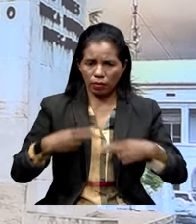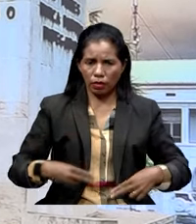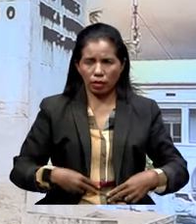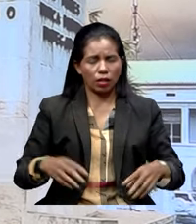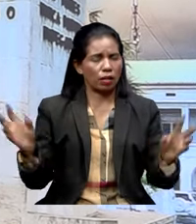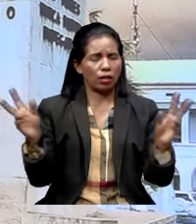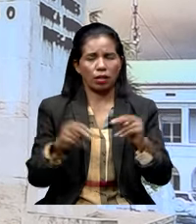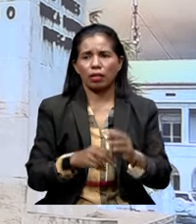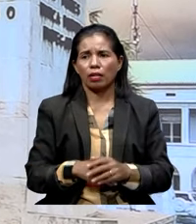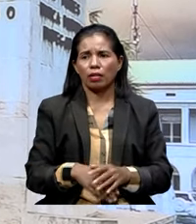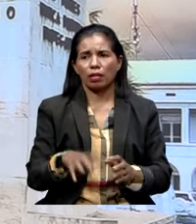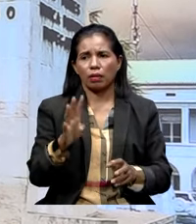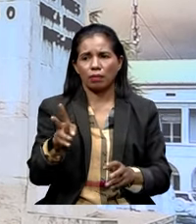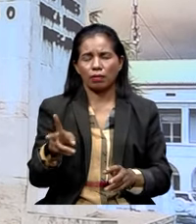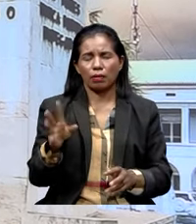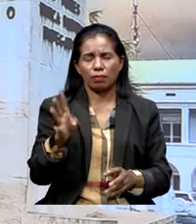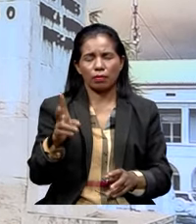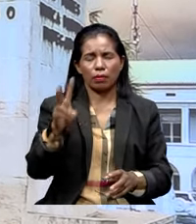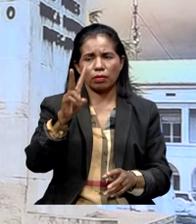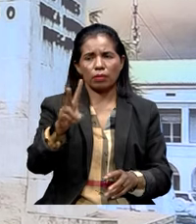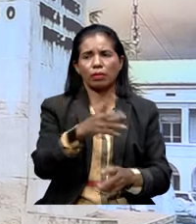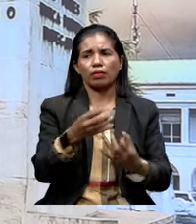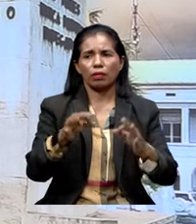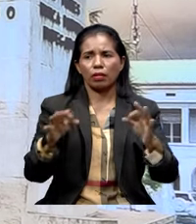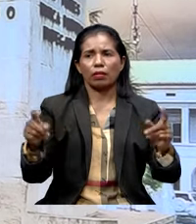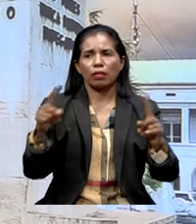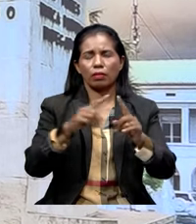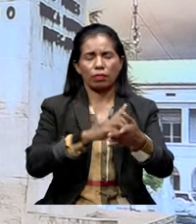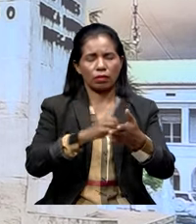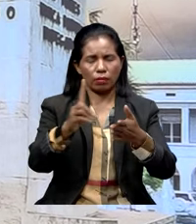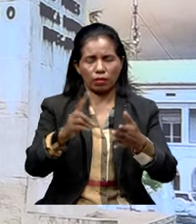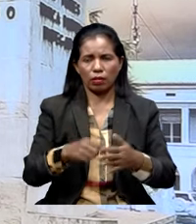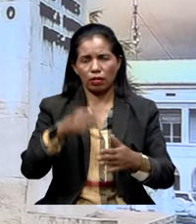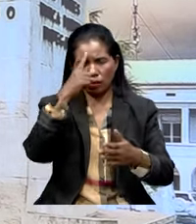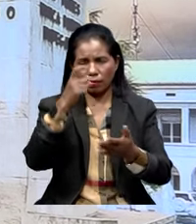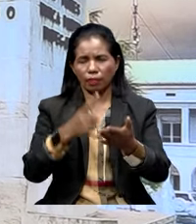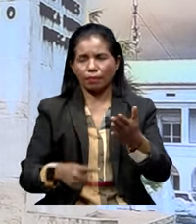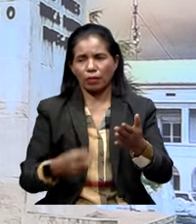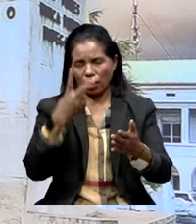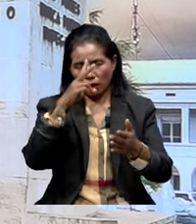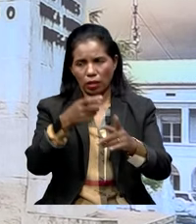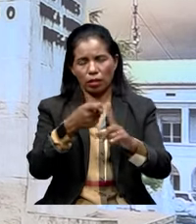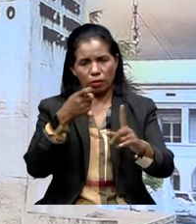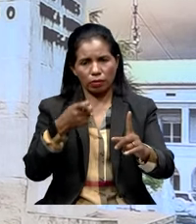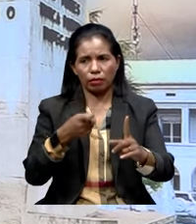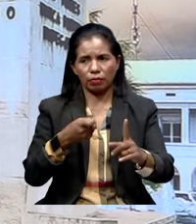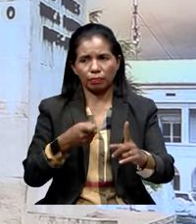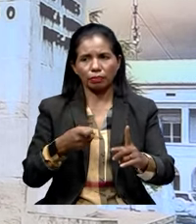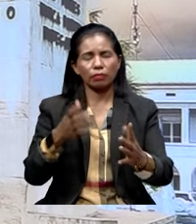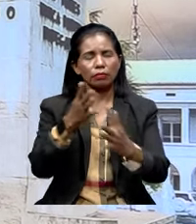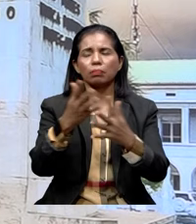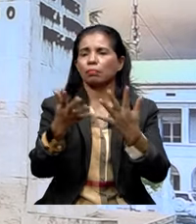ya. Kurang seru dua jam, sebab jam 72 jam, 72 jam tu pergi mana? Tama sih dah. Kontrol itu si judicial bah kemarin ni